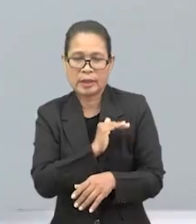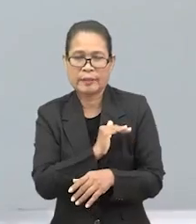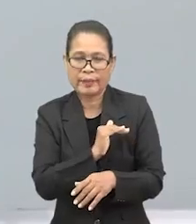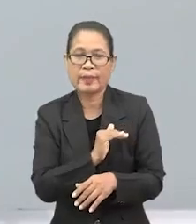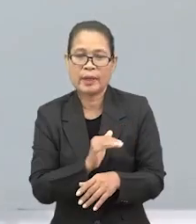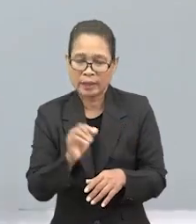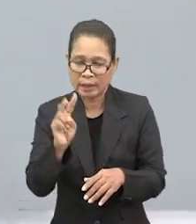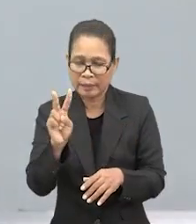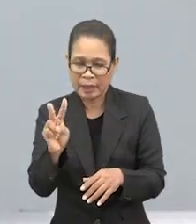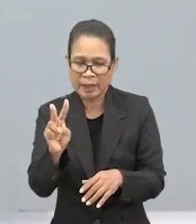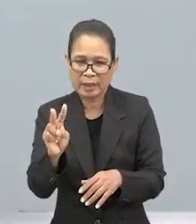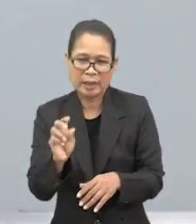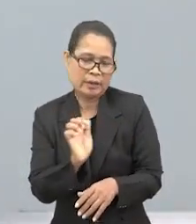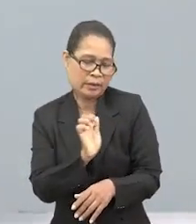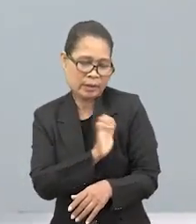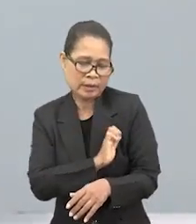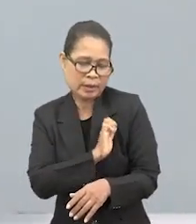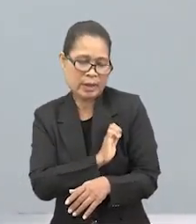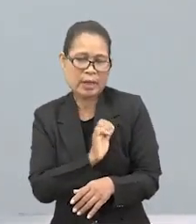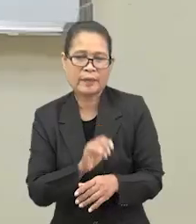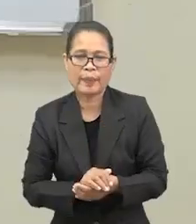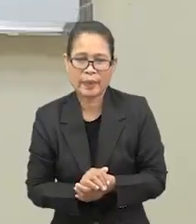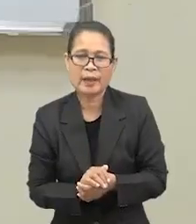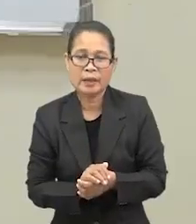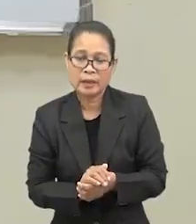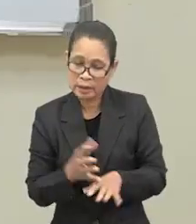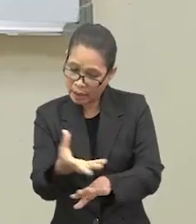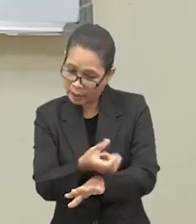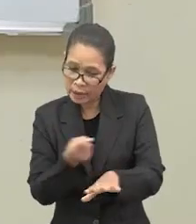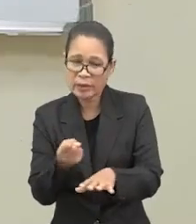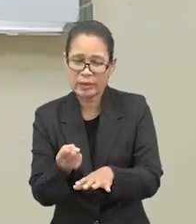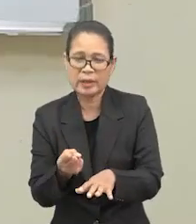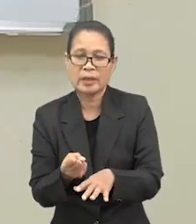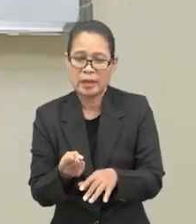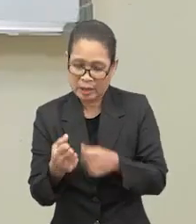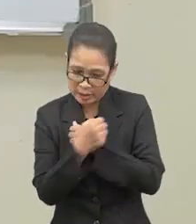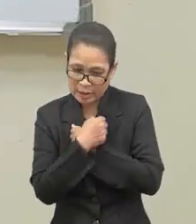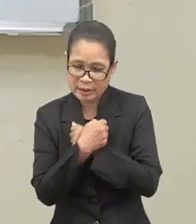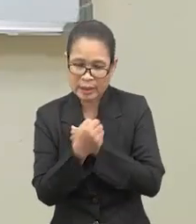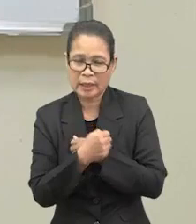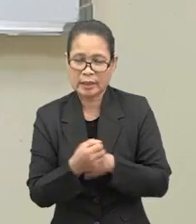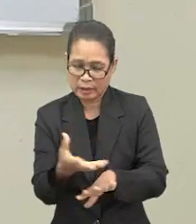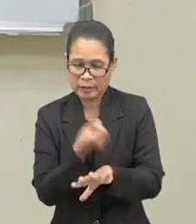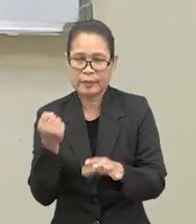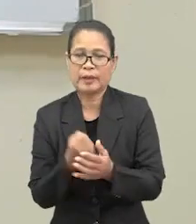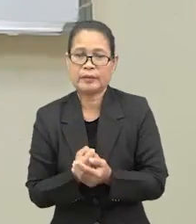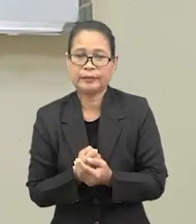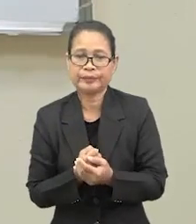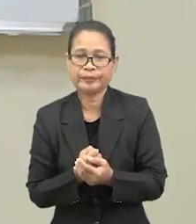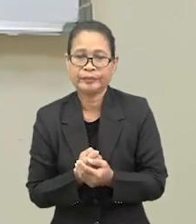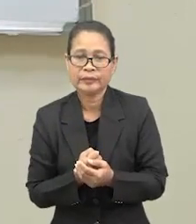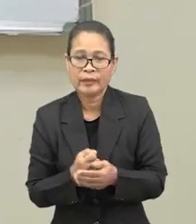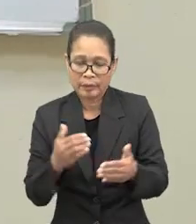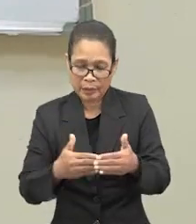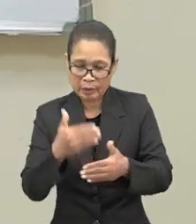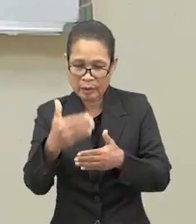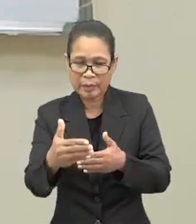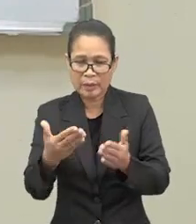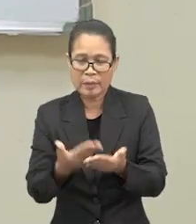hà. Hay lùm hạt chùm nào tí tí nè khu do tu ổng chân đà. Nhưng ai cho tôi ổng ấy để xóm sợp một.